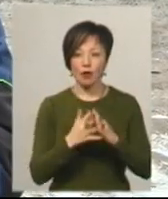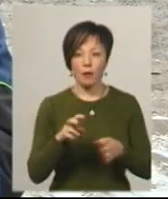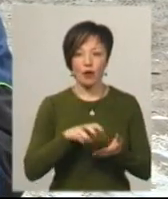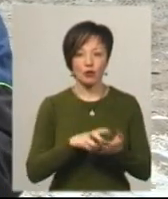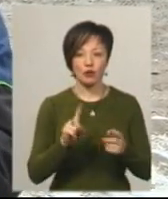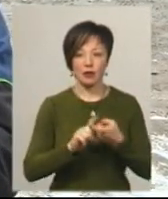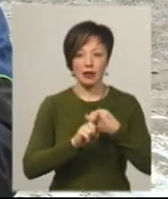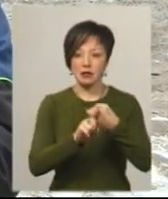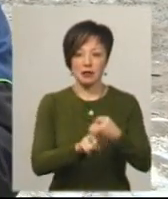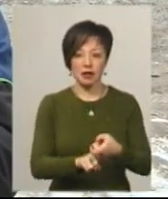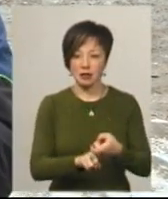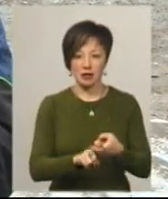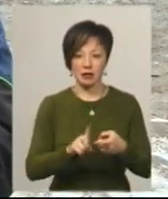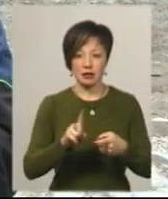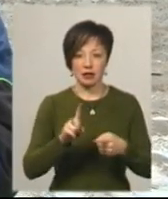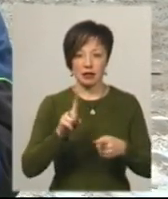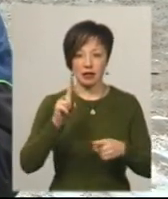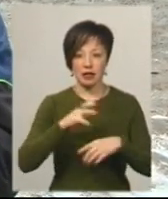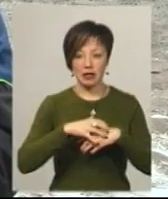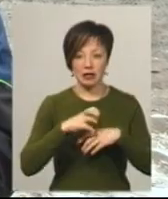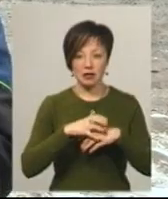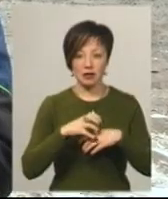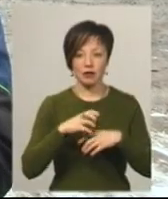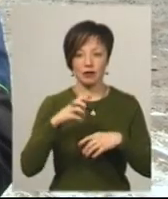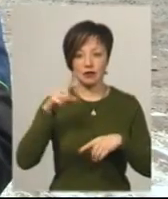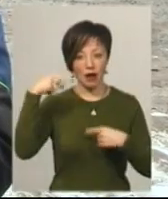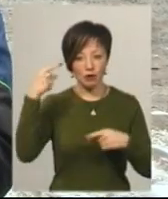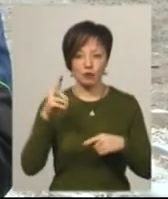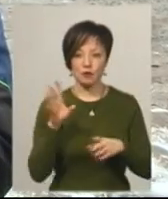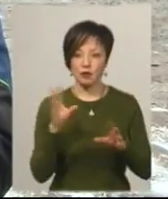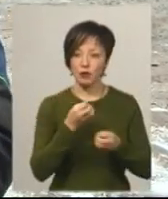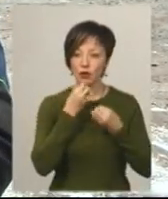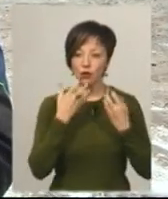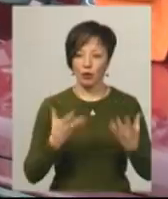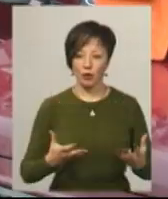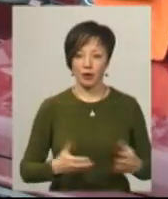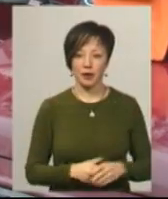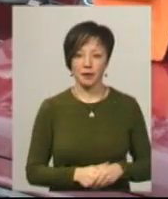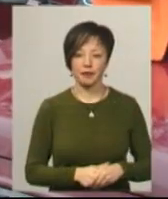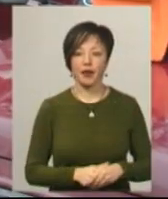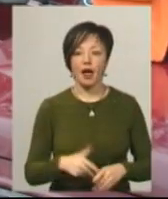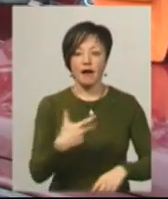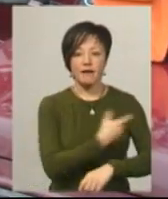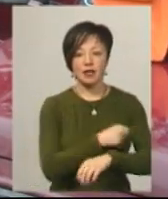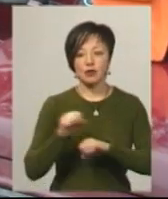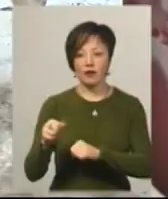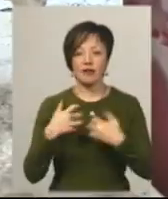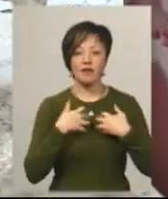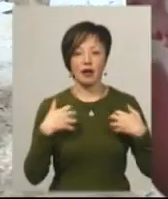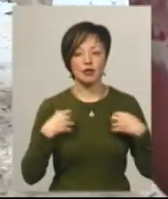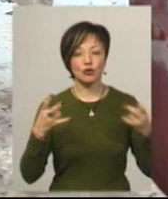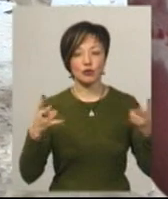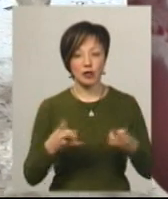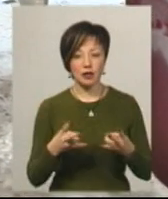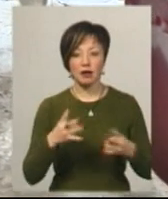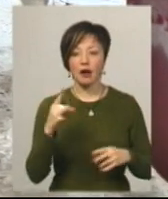не заразилися. Ця киця, щоб все було добре, щоб вона не була в сказі. Вакцинувати тварину проти сказу необхідно